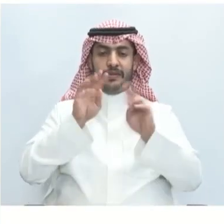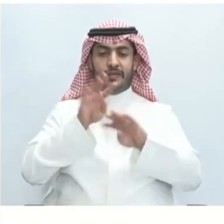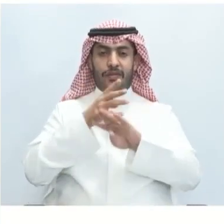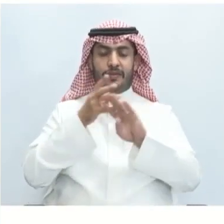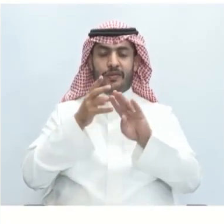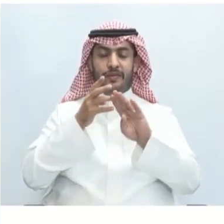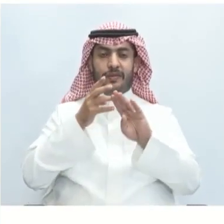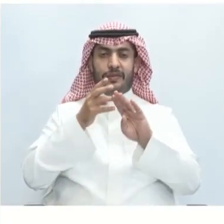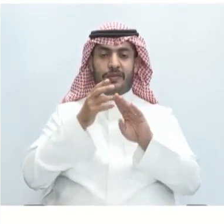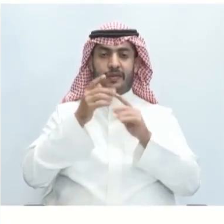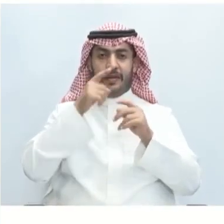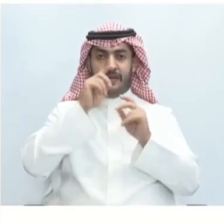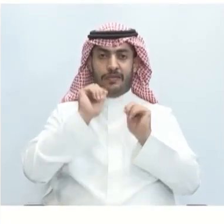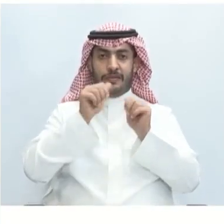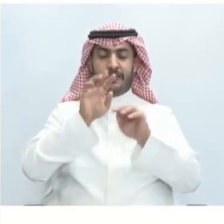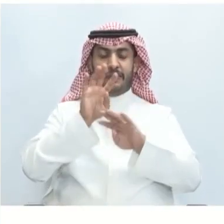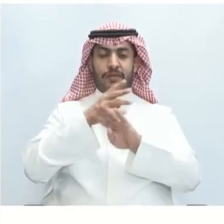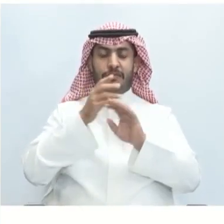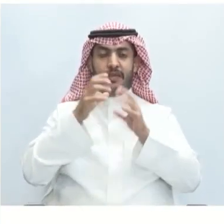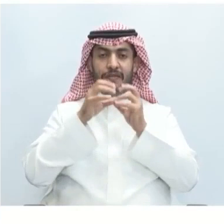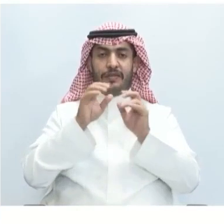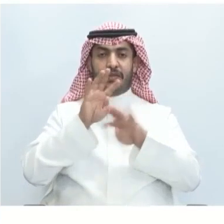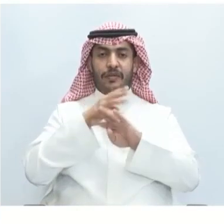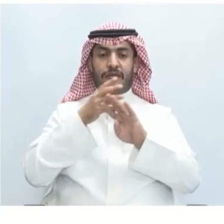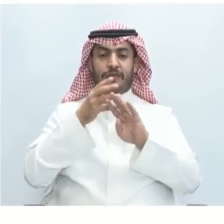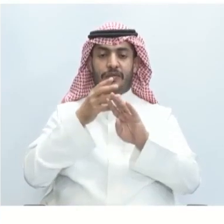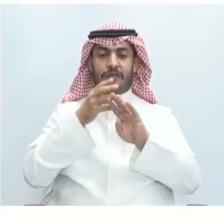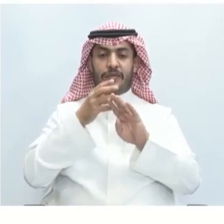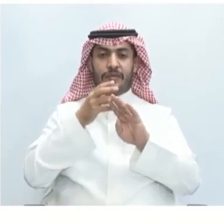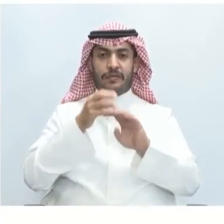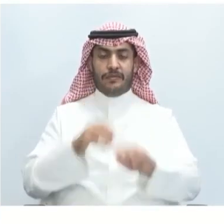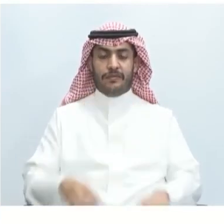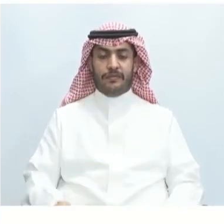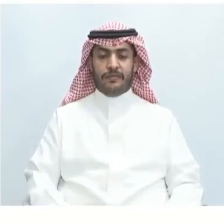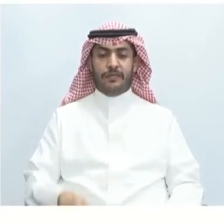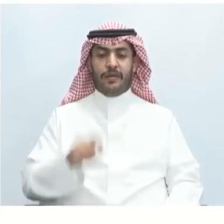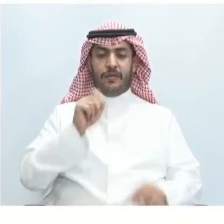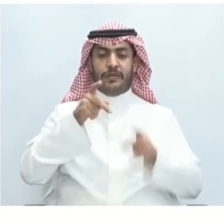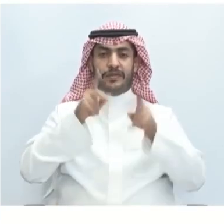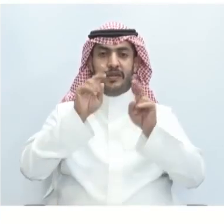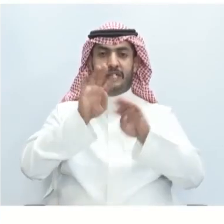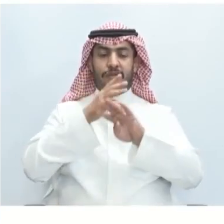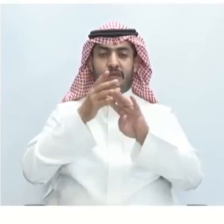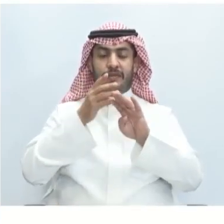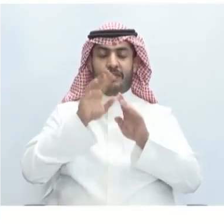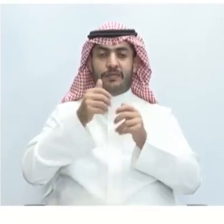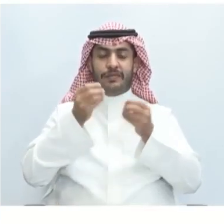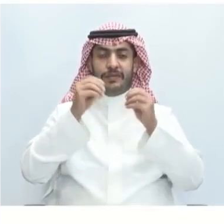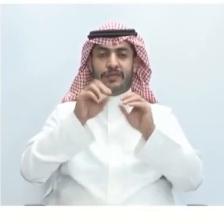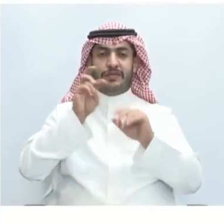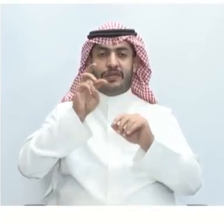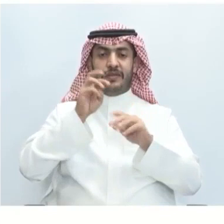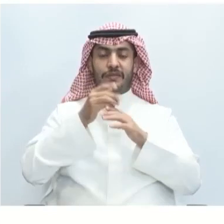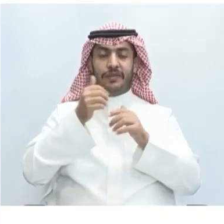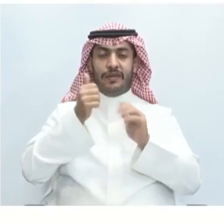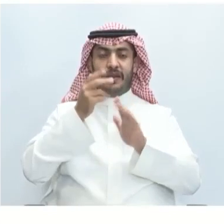الجدول قبل ان ننطلق في الجدول وتفاصيل الجدول ستنشئ الجدول الذي تسعى الشركه